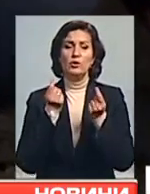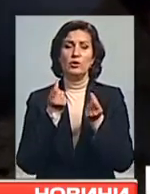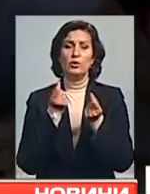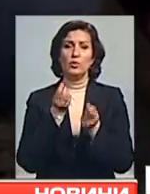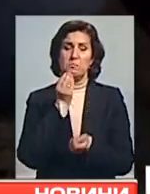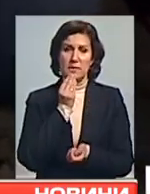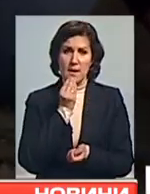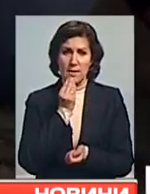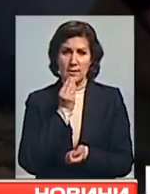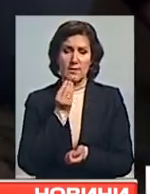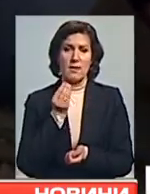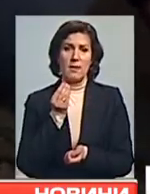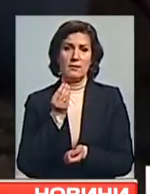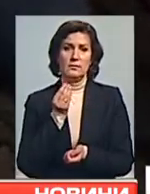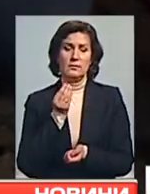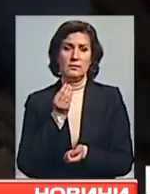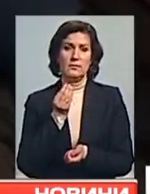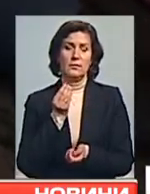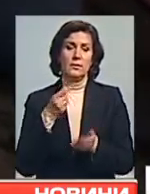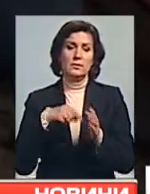чуть-чуть питання,